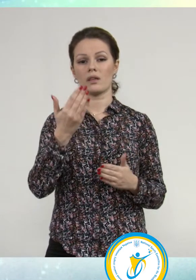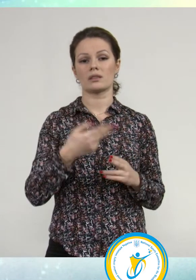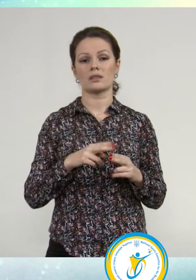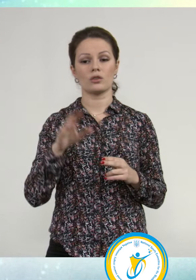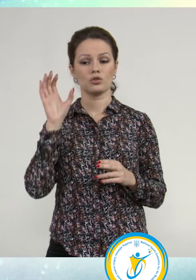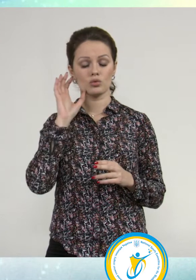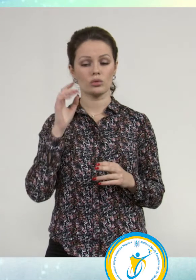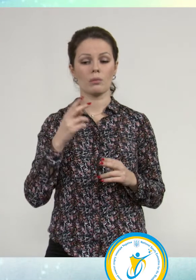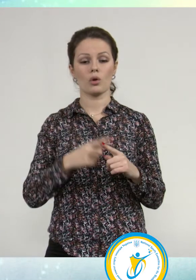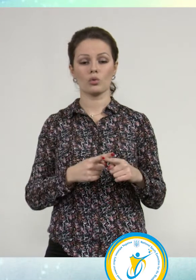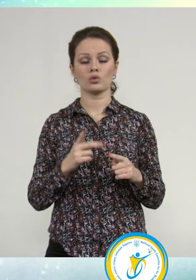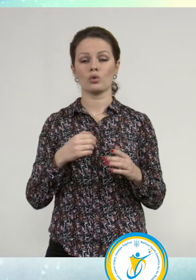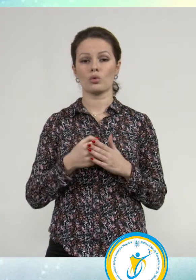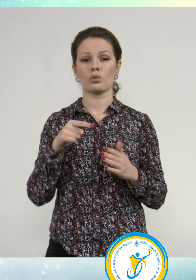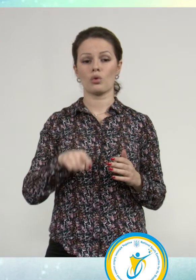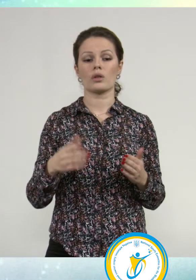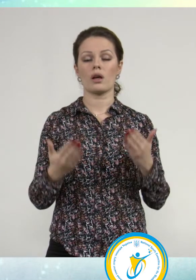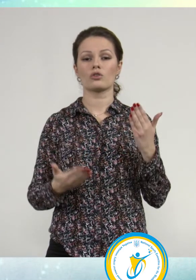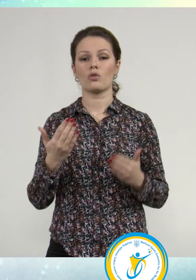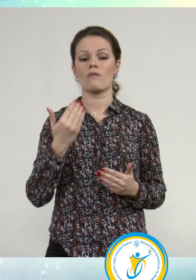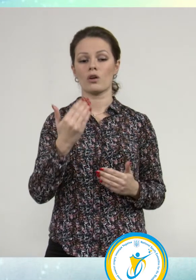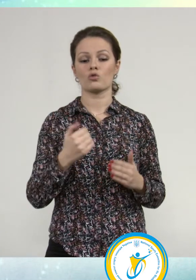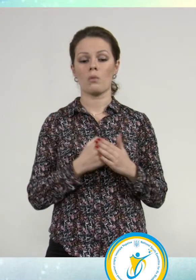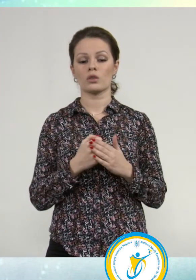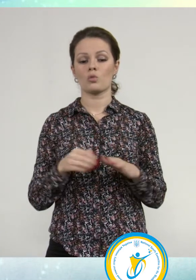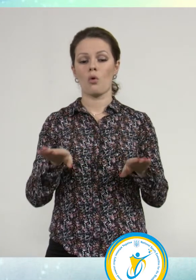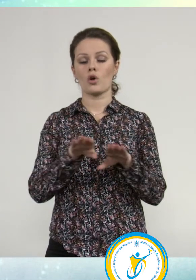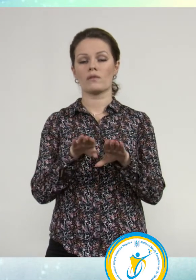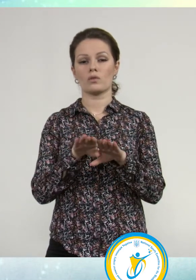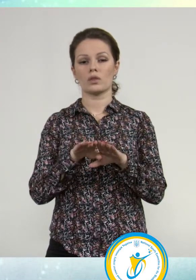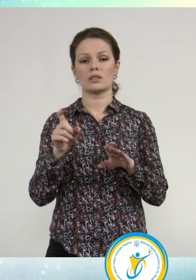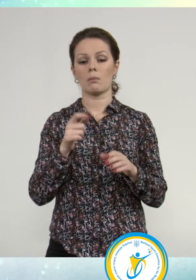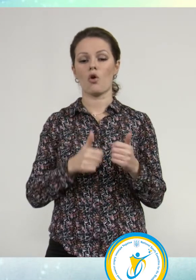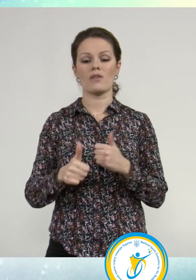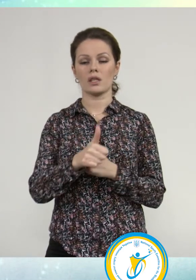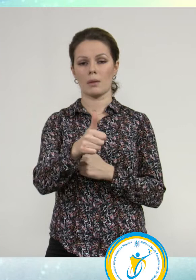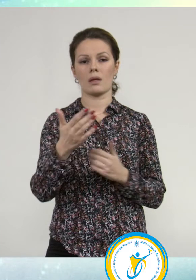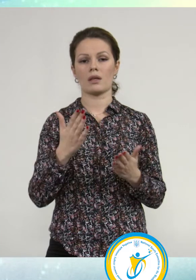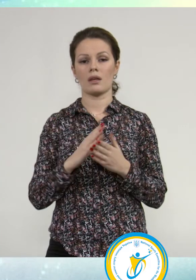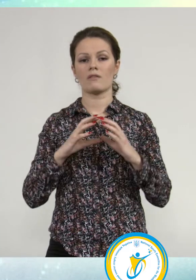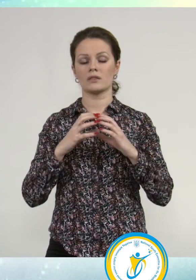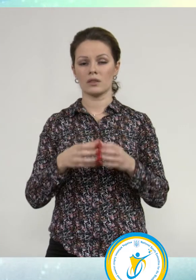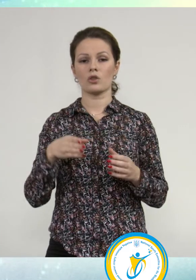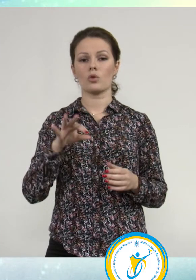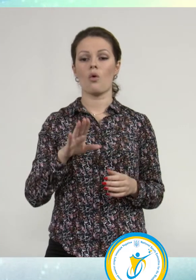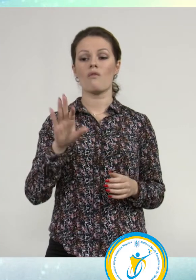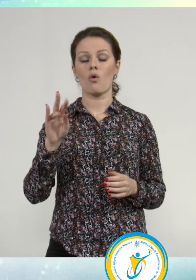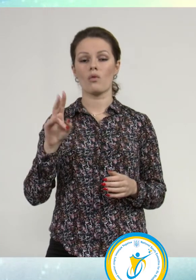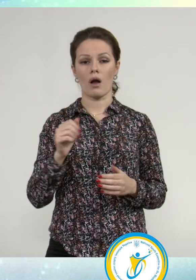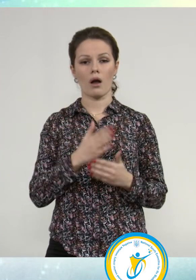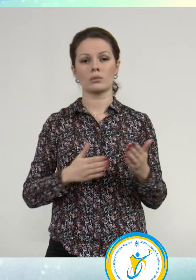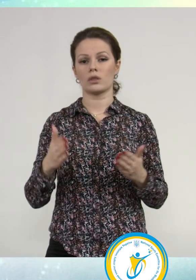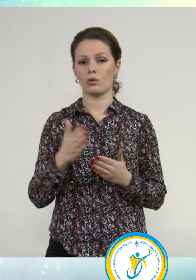якщо вашу базу порівнювати із провідними, які є у світі, то вона абсолютно не пасе задніх,